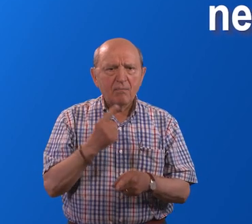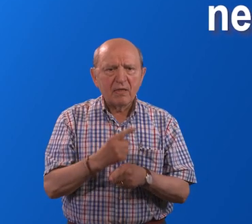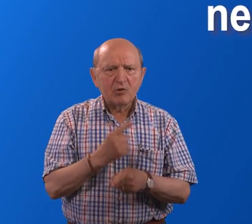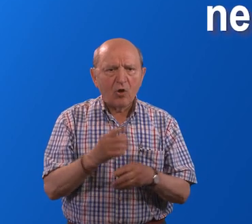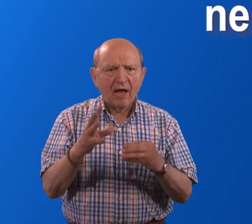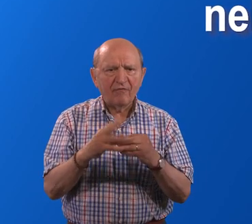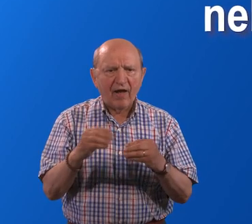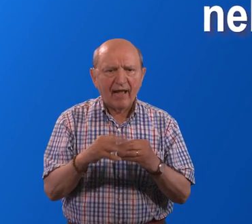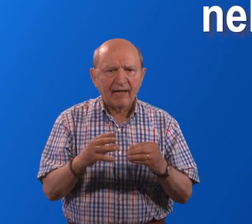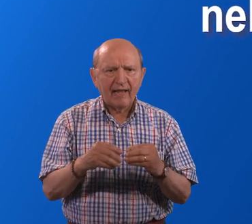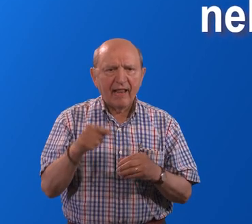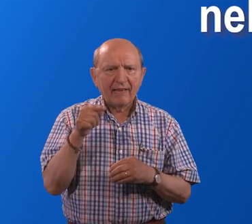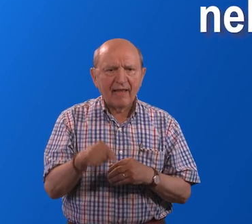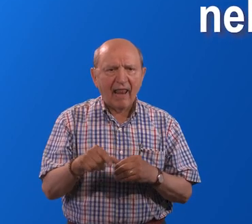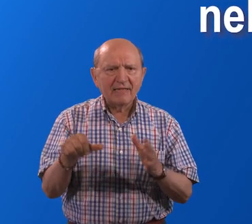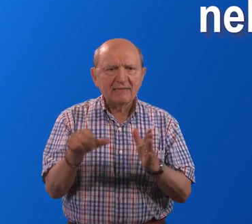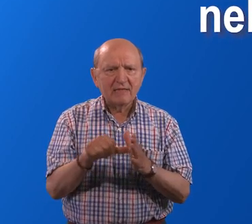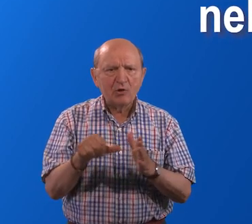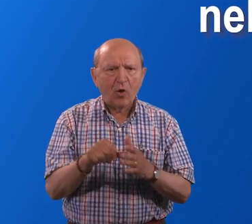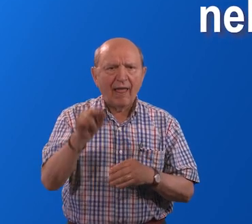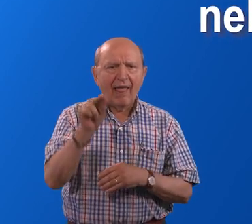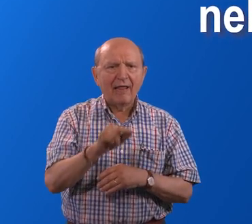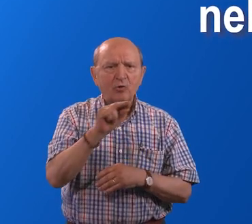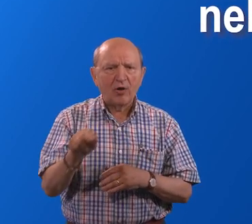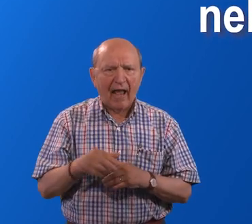Cosa bisogna fare nella sezione elettorale